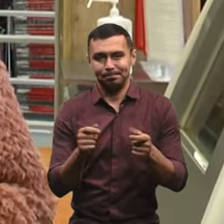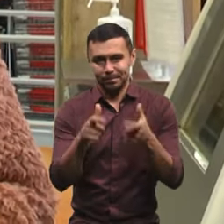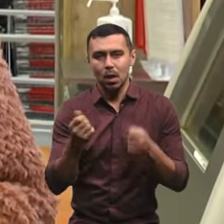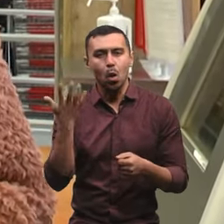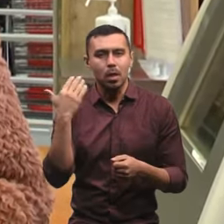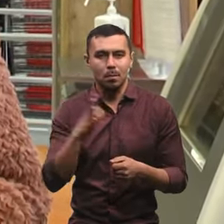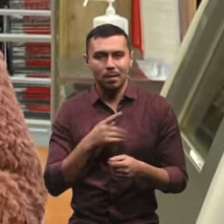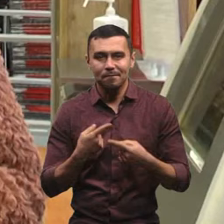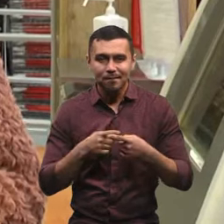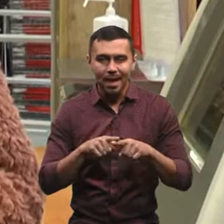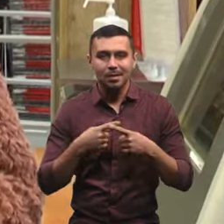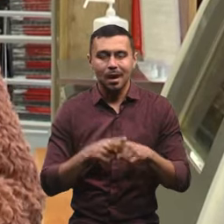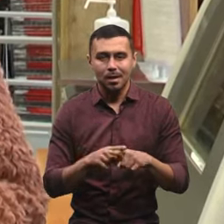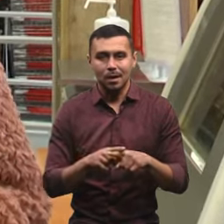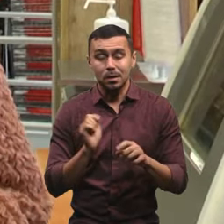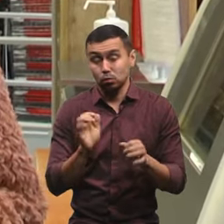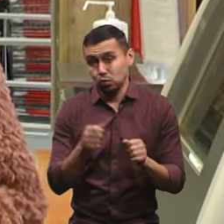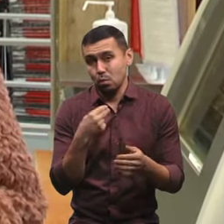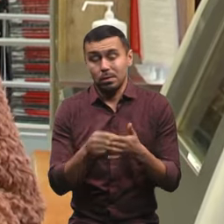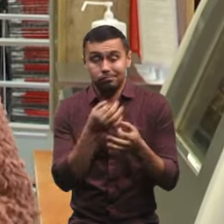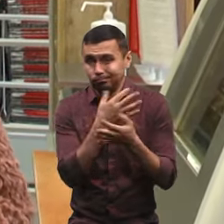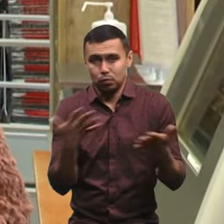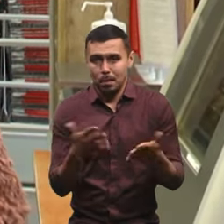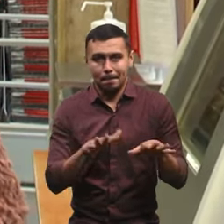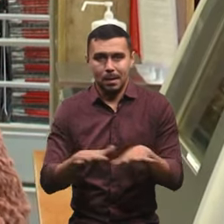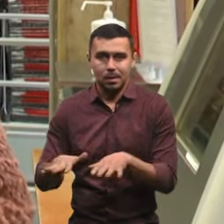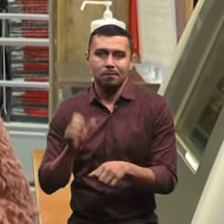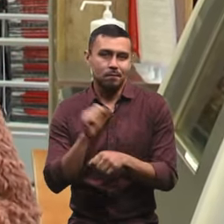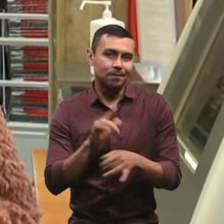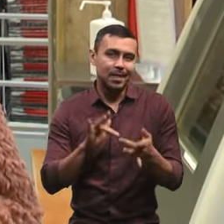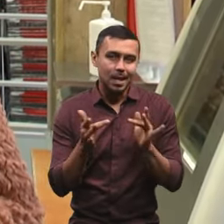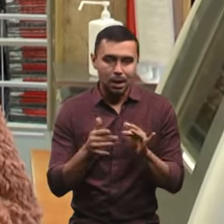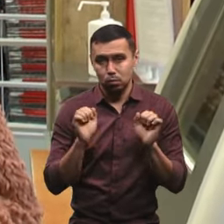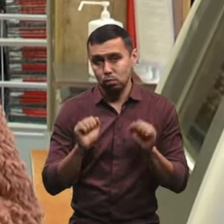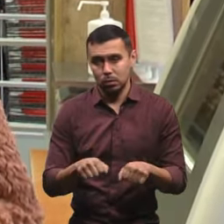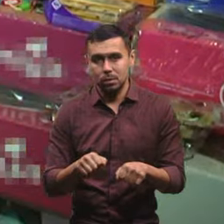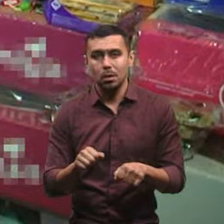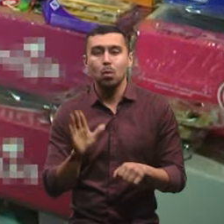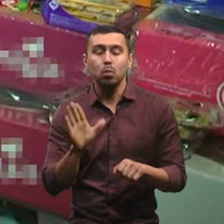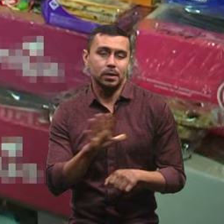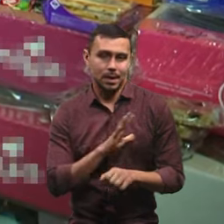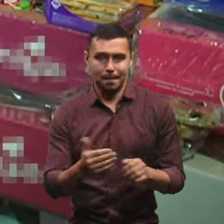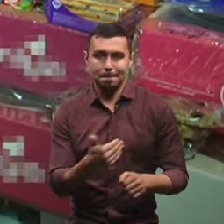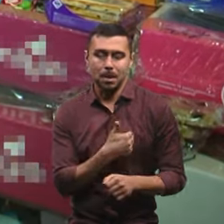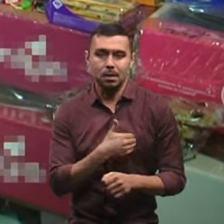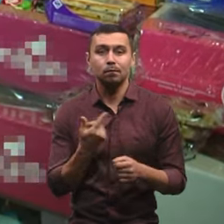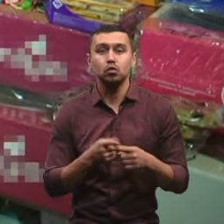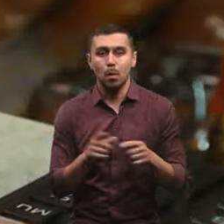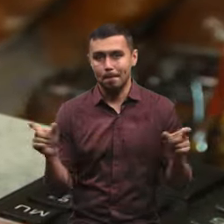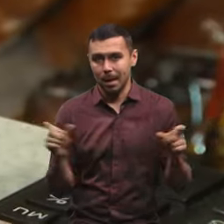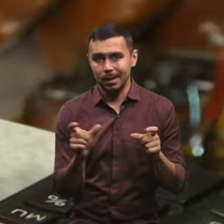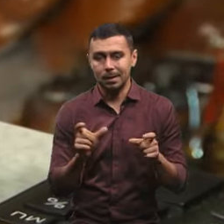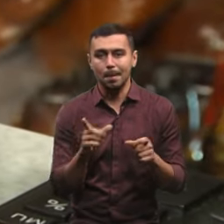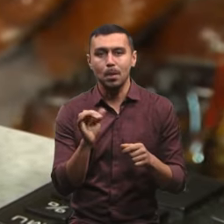колись в'язали. Ну, зараз будь-де можна купити і замовити, і інтернет-магазини. Тобто було б тільки бажання. У цьому продуктовому магазині